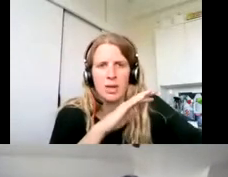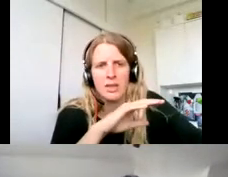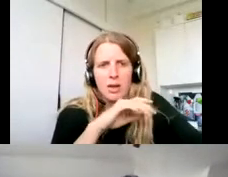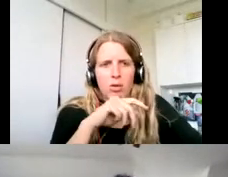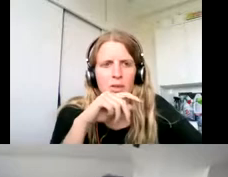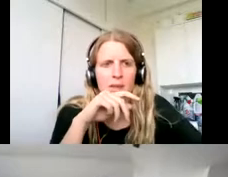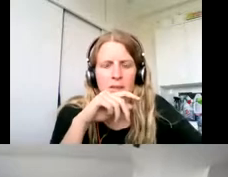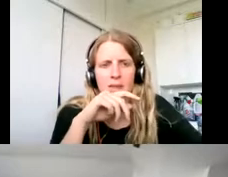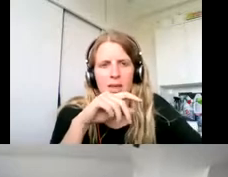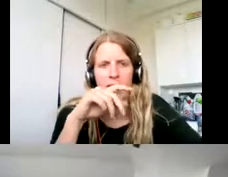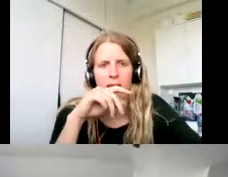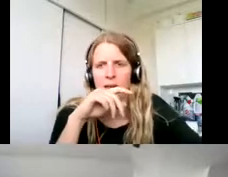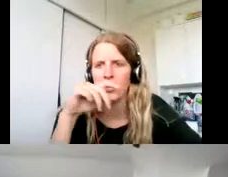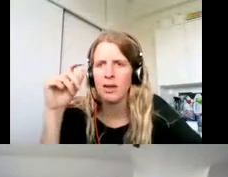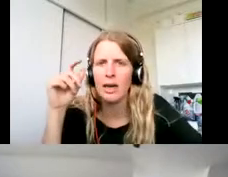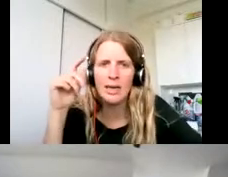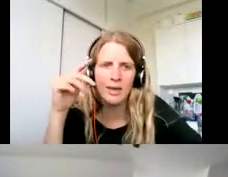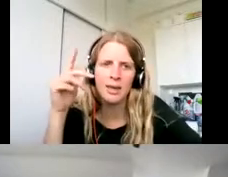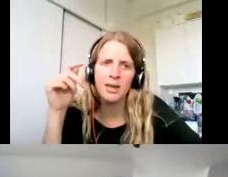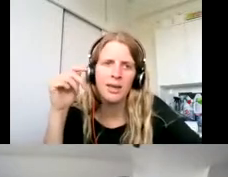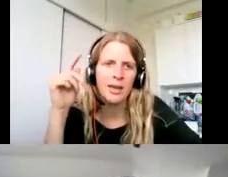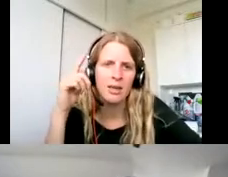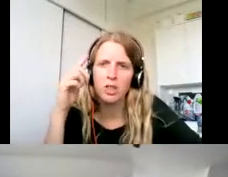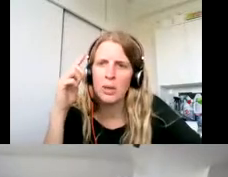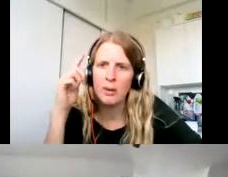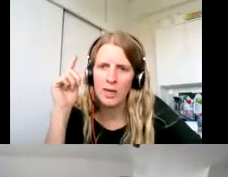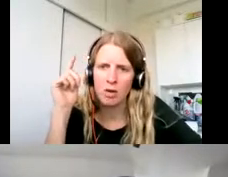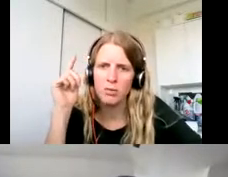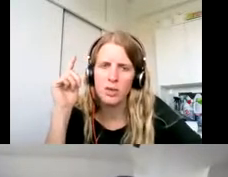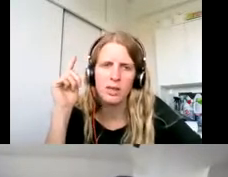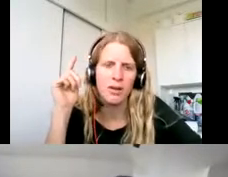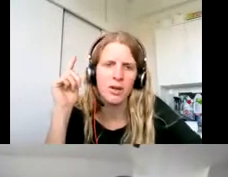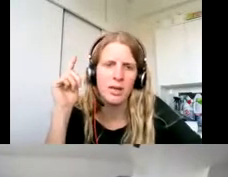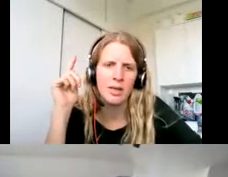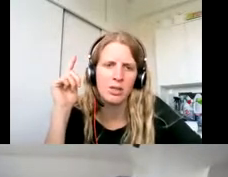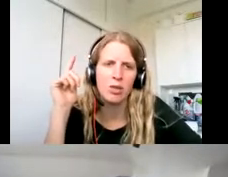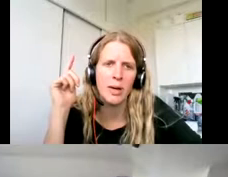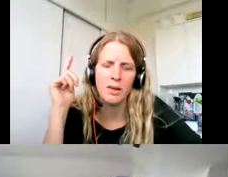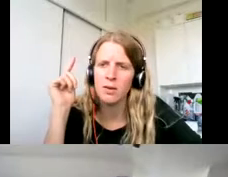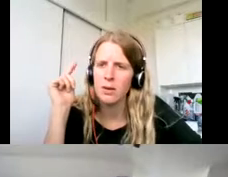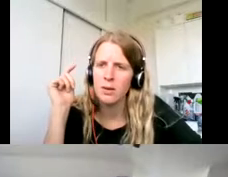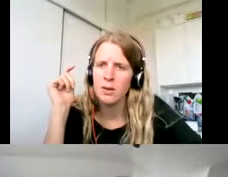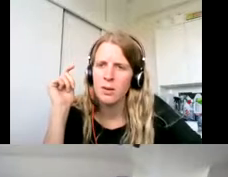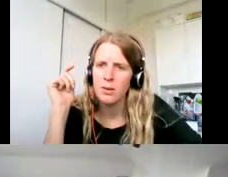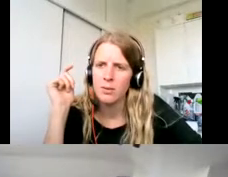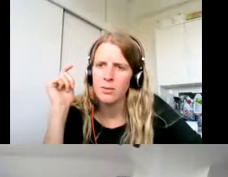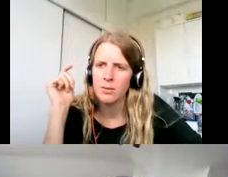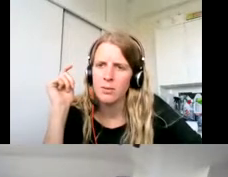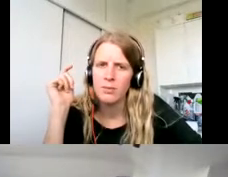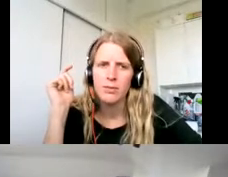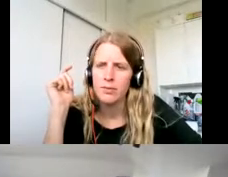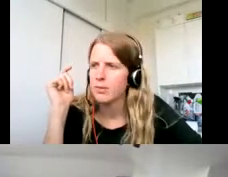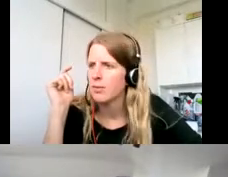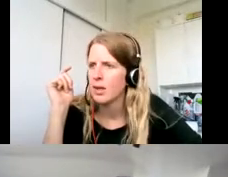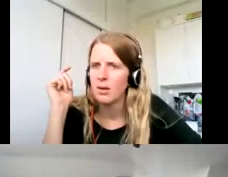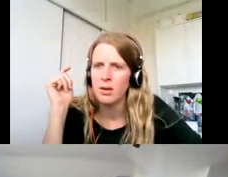minimaliseer voor zekere contacten, zie dat je eigenlijk echt clean naar de speelpleinwerking komt, zodat je de anderen niet in risico brengt. Dat gezegd zijnde, is